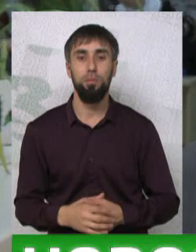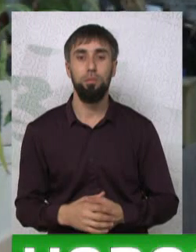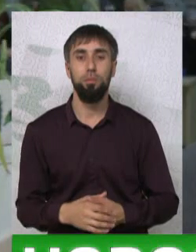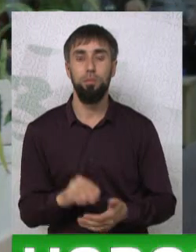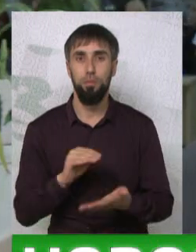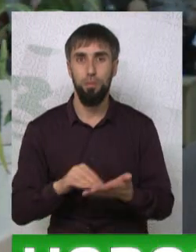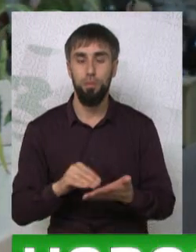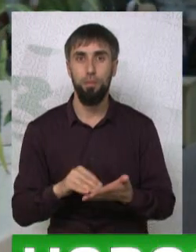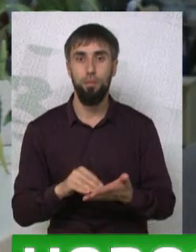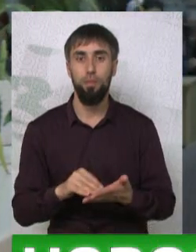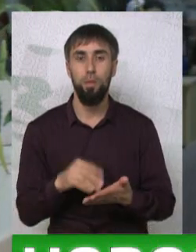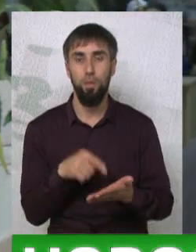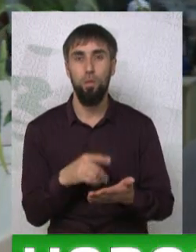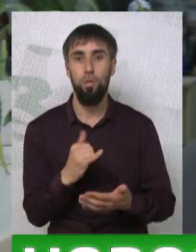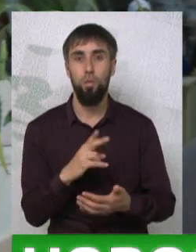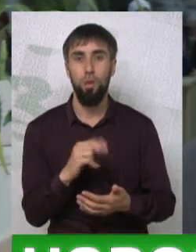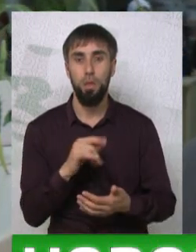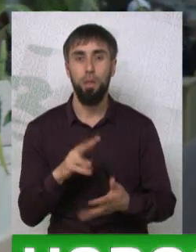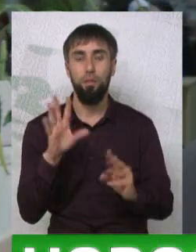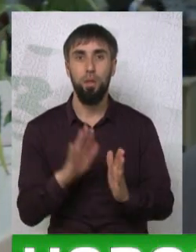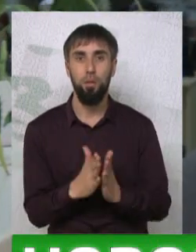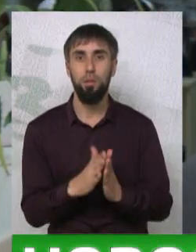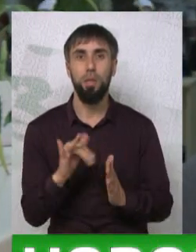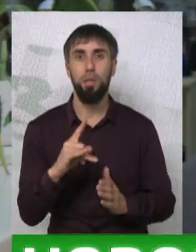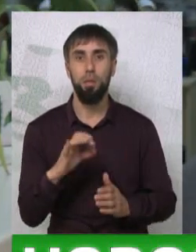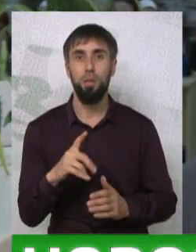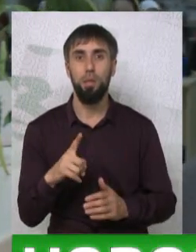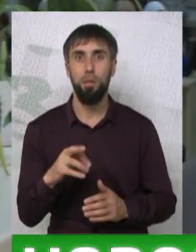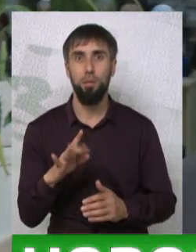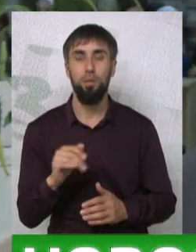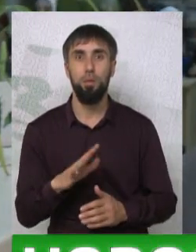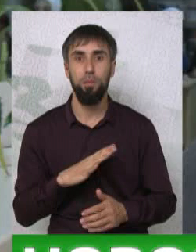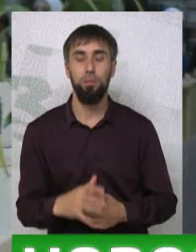указал... Все книги про него Идриса Зязикова были